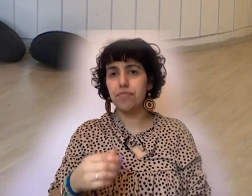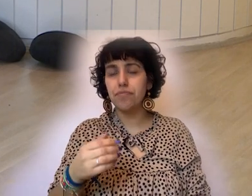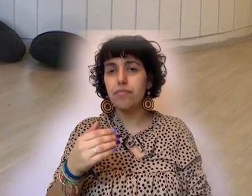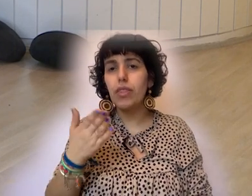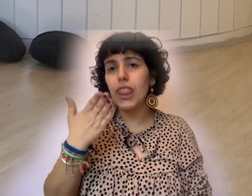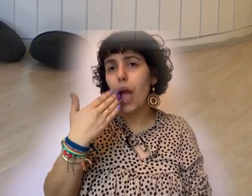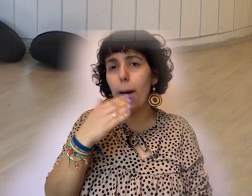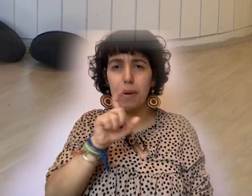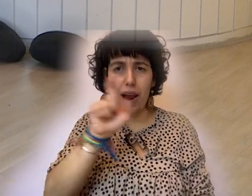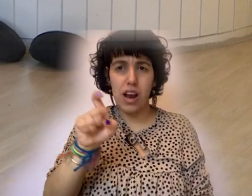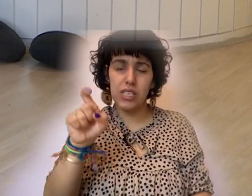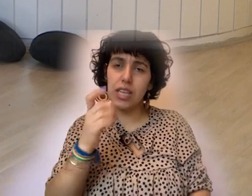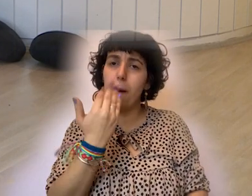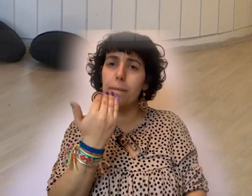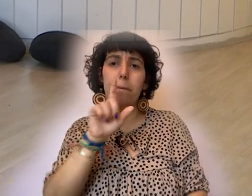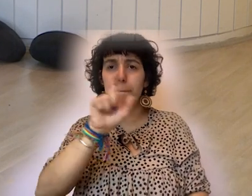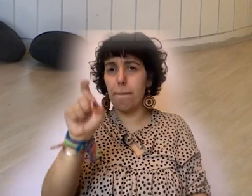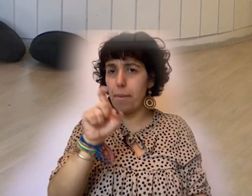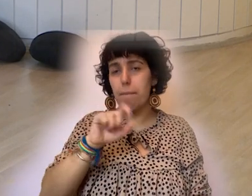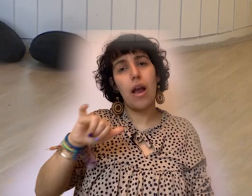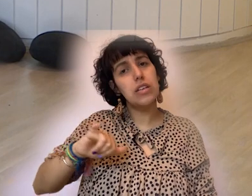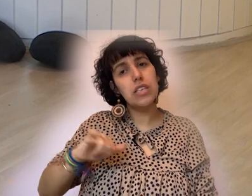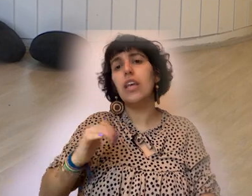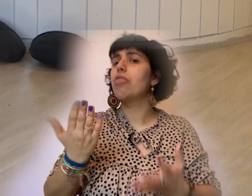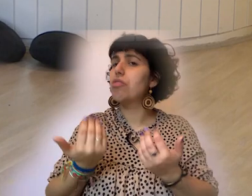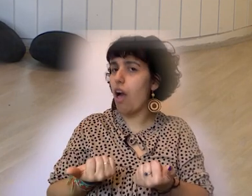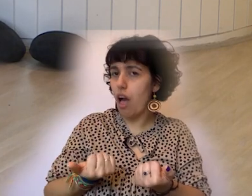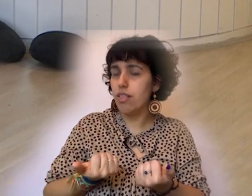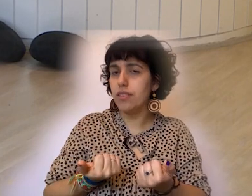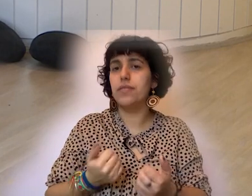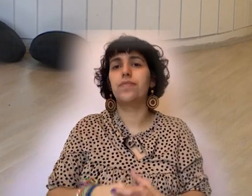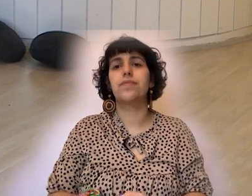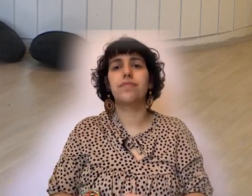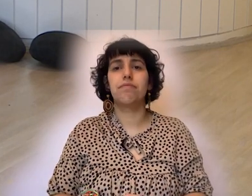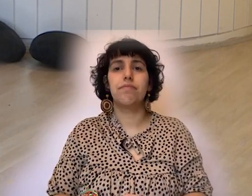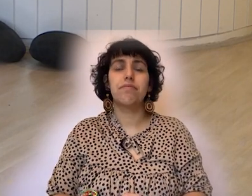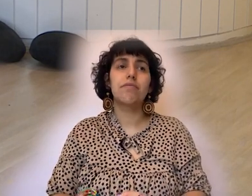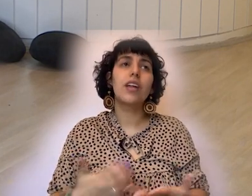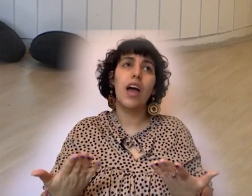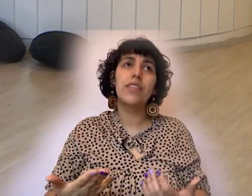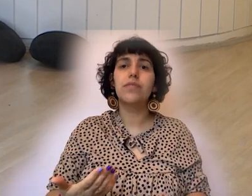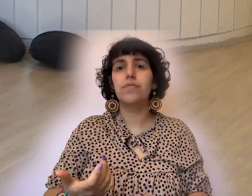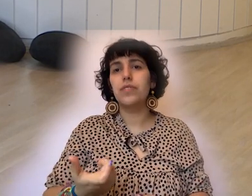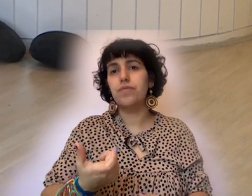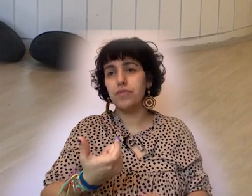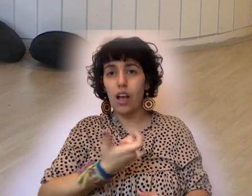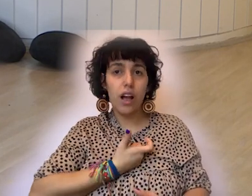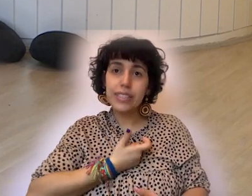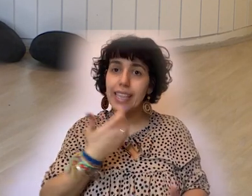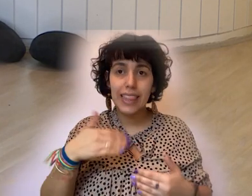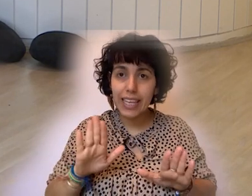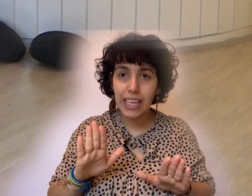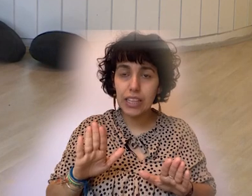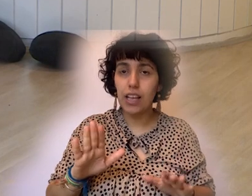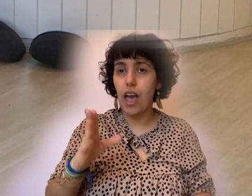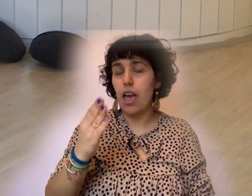Tabii ki biliyorsunuz ama görüyoruz yani yaşamın savunmamız için neler yaşadığınızı biber gazı kullanmayı tavsiye edebilirim fakat